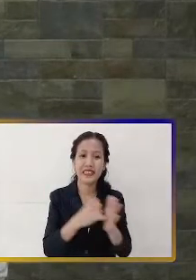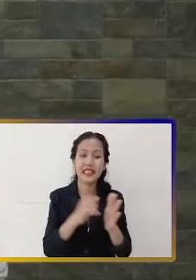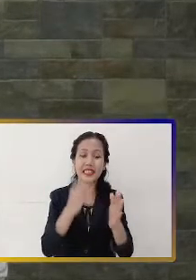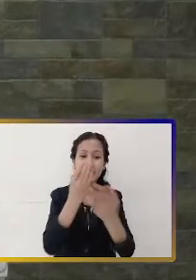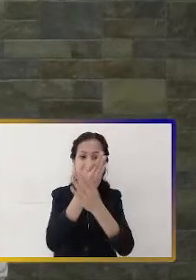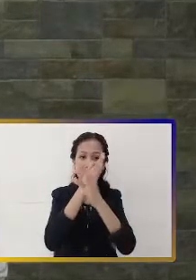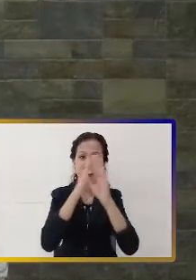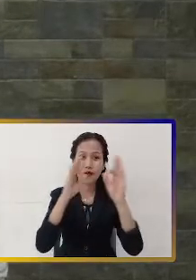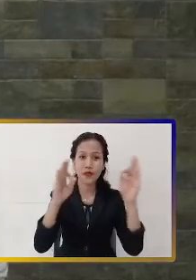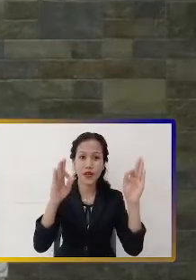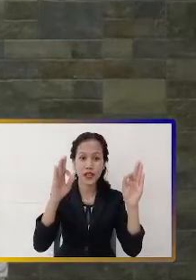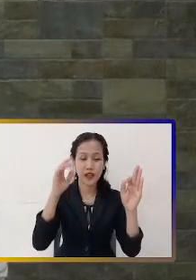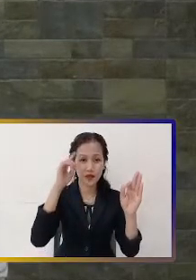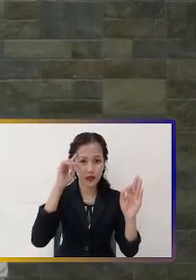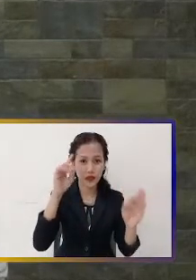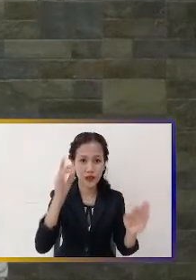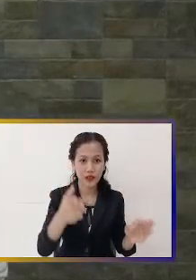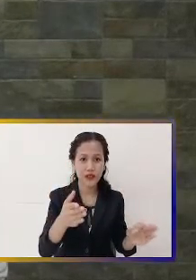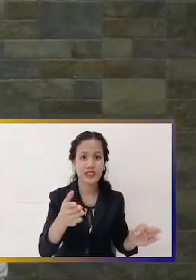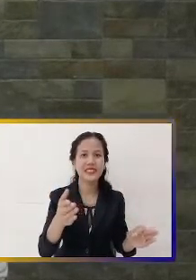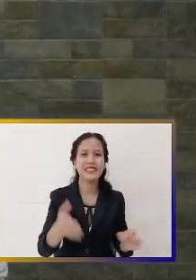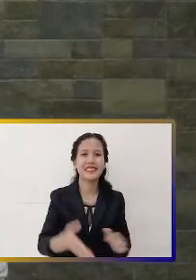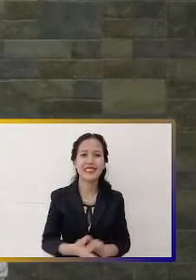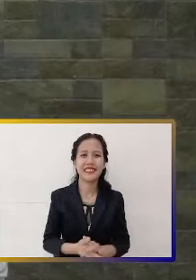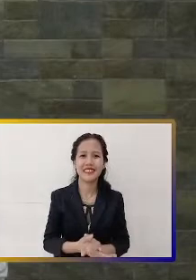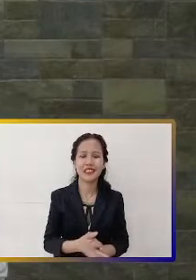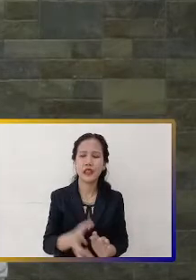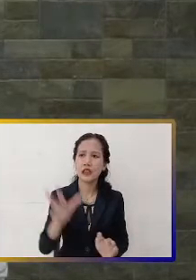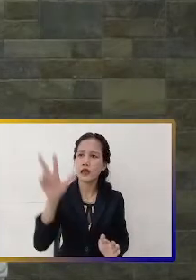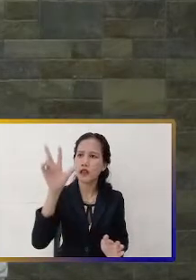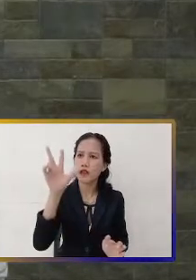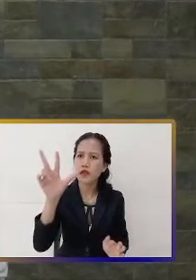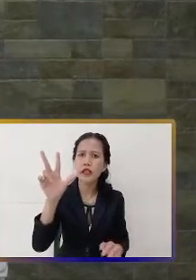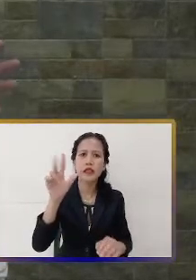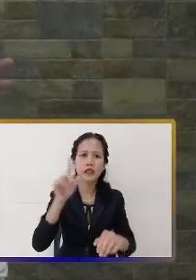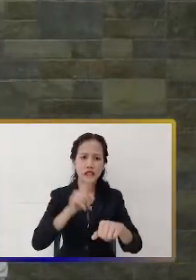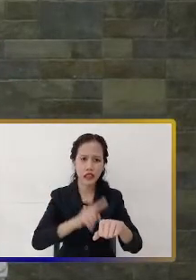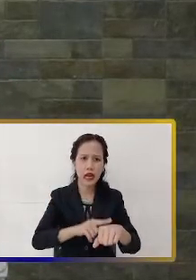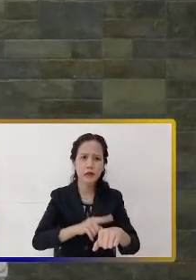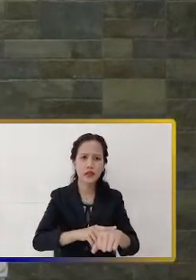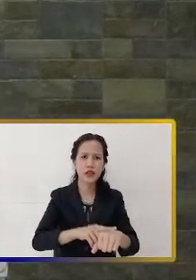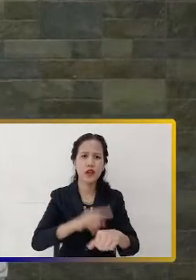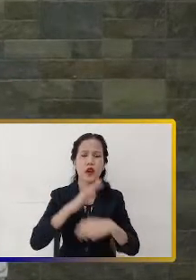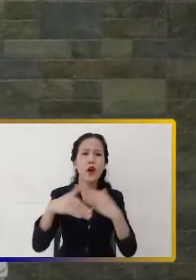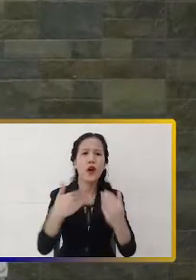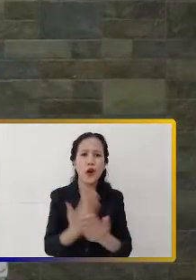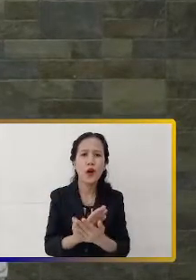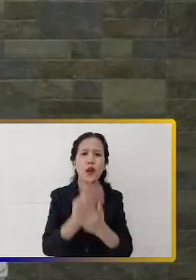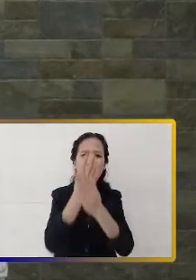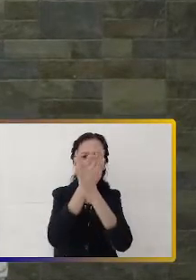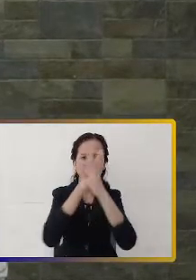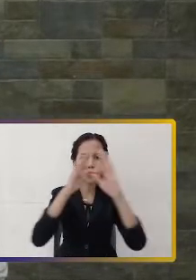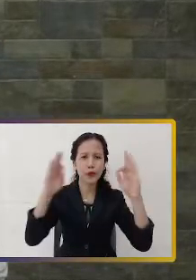Kapatid, nakatatlong ulit na po akong order. Puro libre.